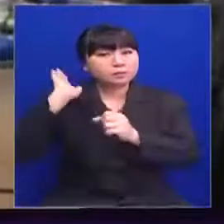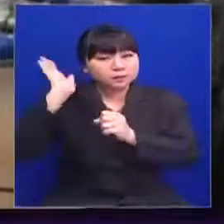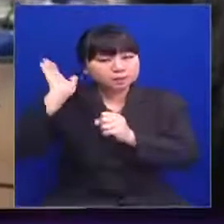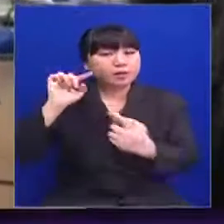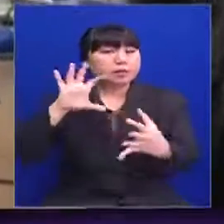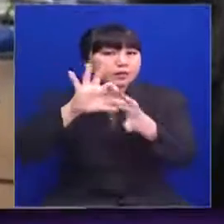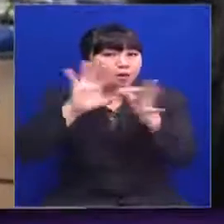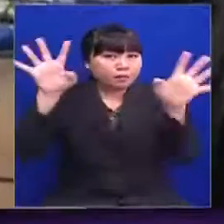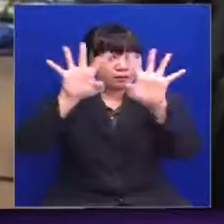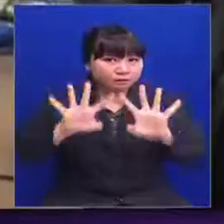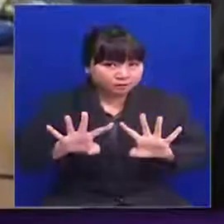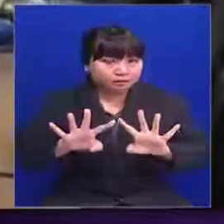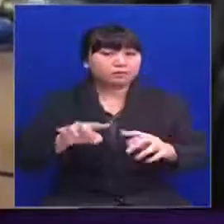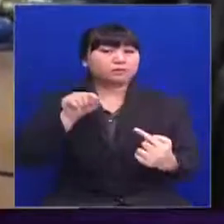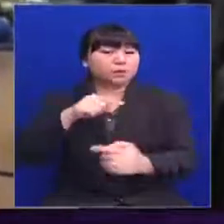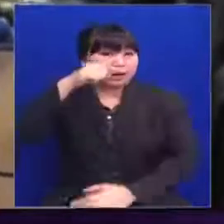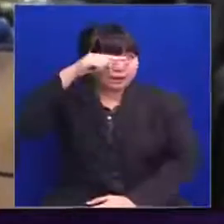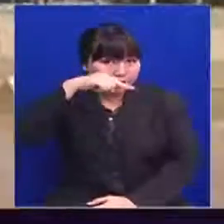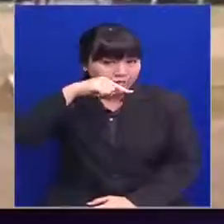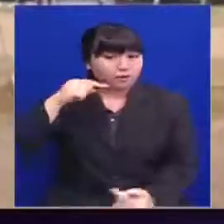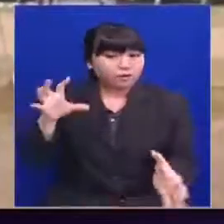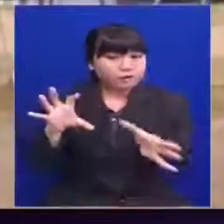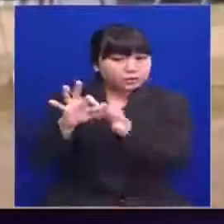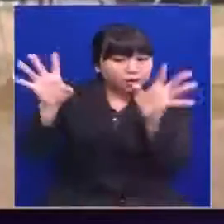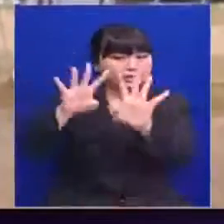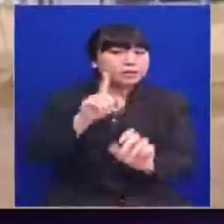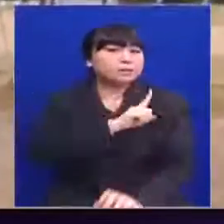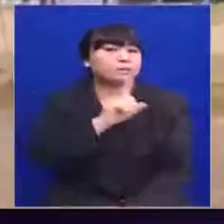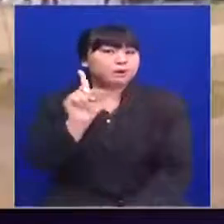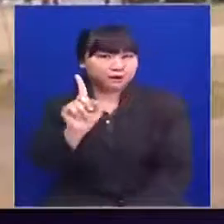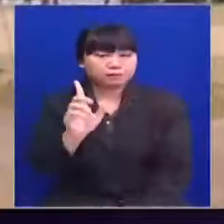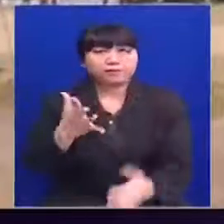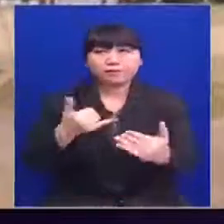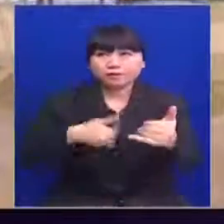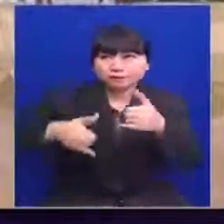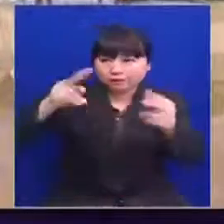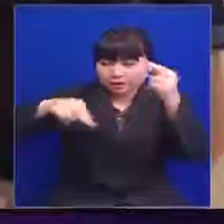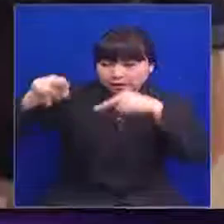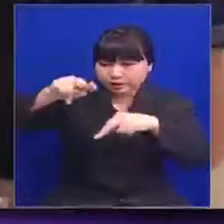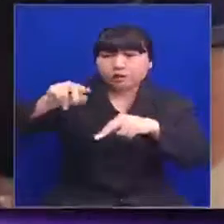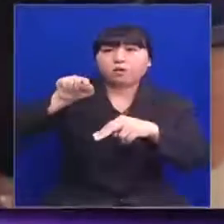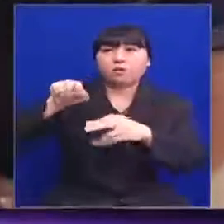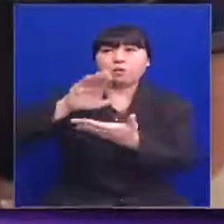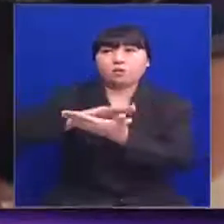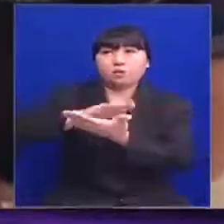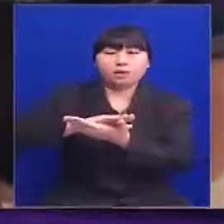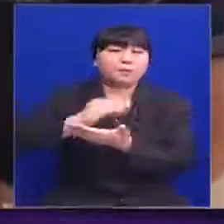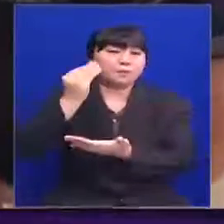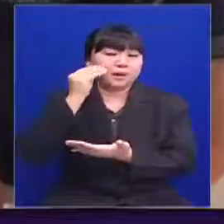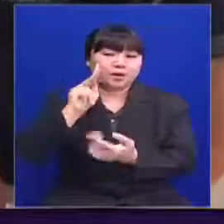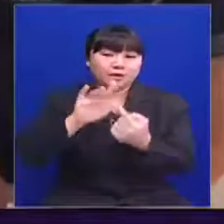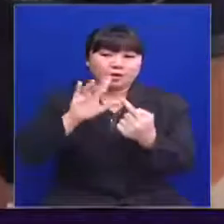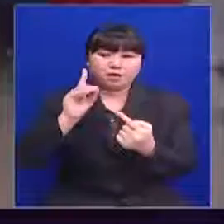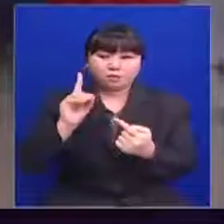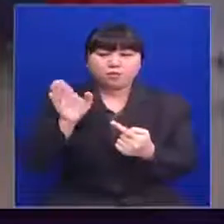คมอาเซียนและบทบาทของไทยในประชาคมอาเซียนก่อนเดินทางไปตรวจเยี่ยมโรงเรียนบ้านกุดปลาดุกซึ่งเป็นโรงเรียนยุว